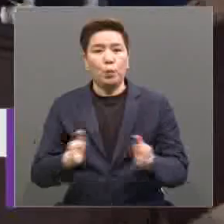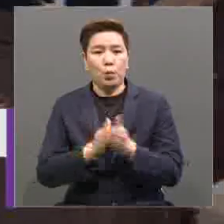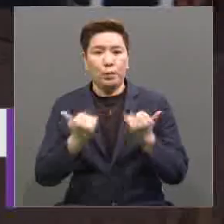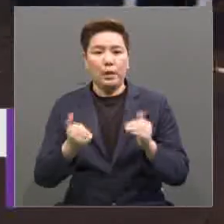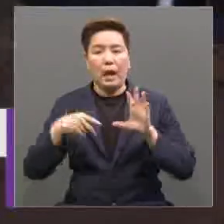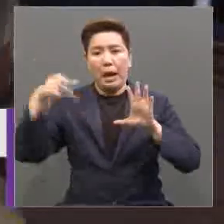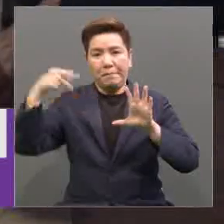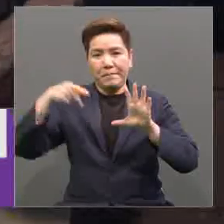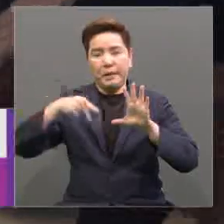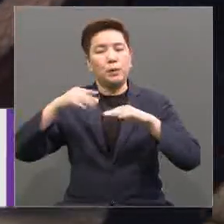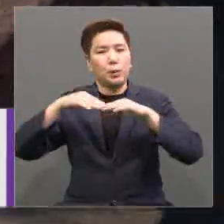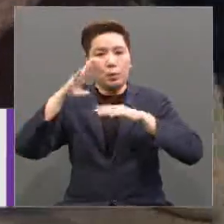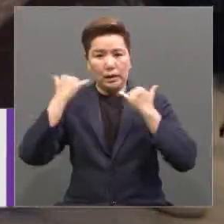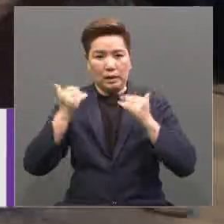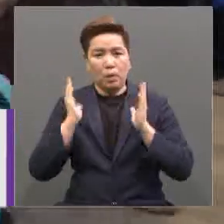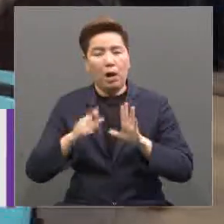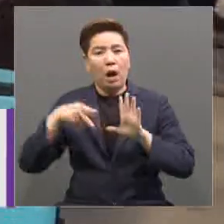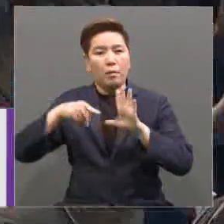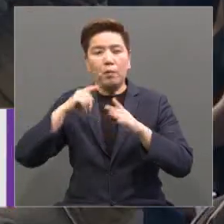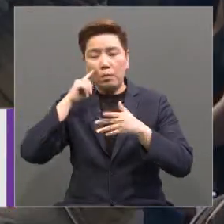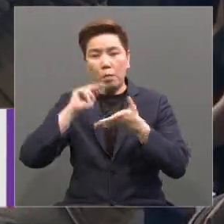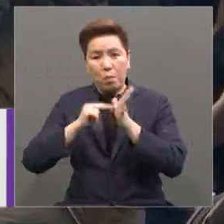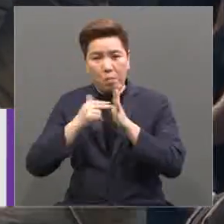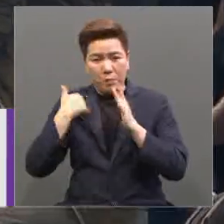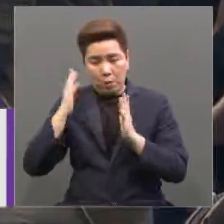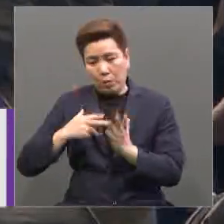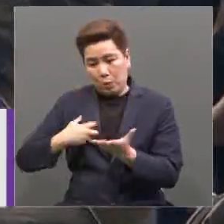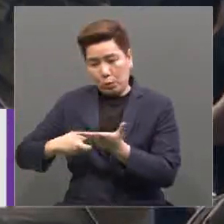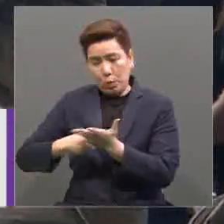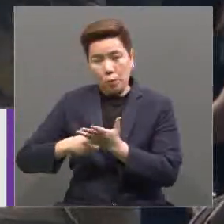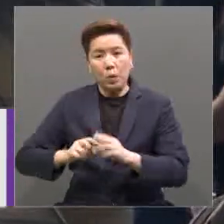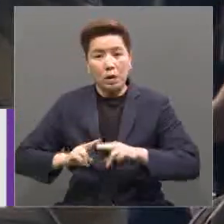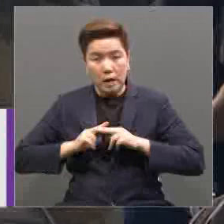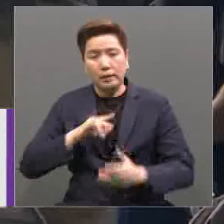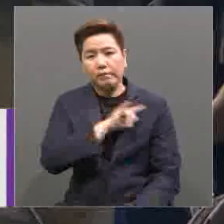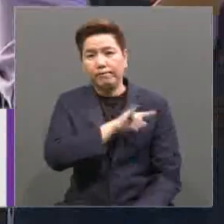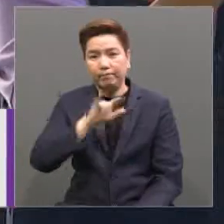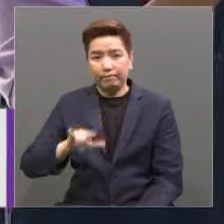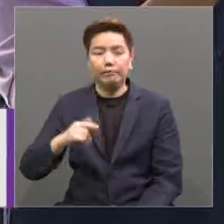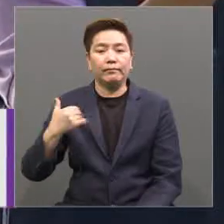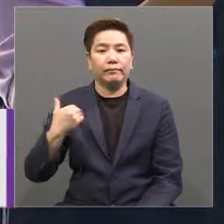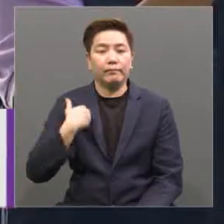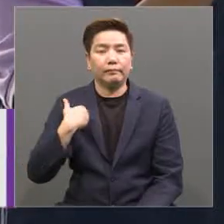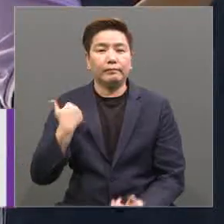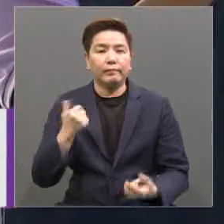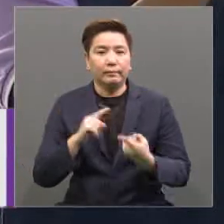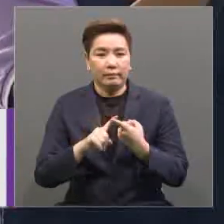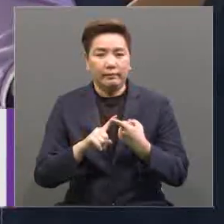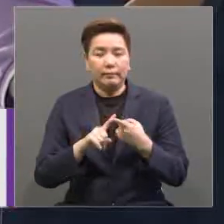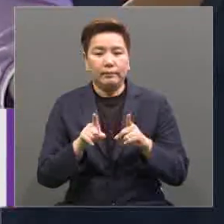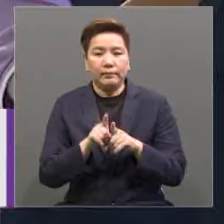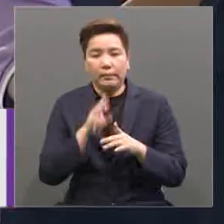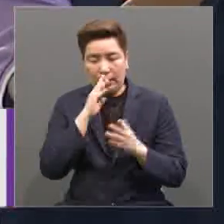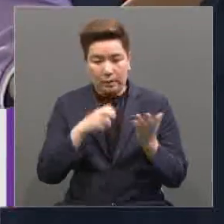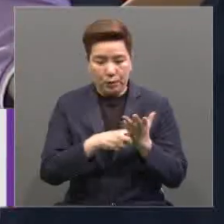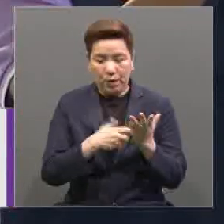5,000คนไปแล้วนะครับจำนวนนี้เนี่ยก็มีบางส่วนที่ซื้อตั๋วเครื่องบินเนี่ยกลับมาเองด้วยนะฮะแล้วก็จะเอาเรื่องของ